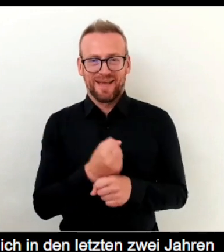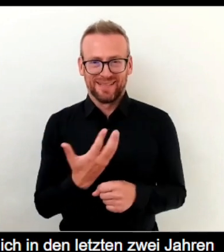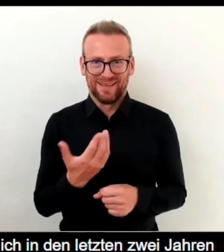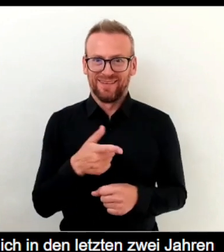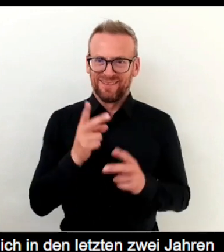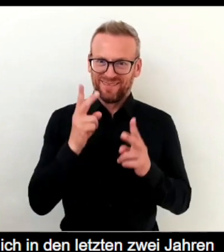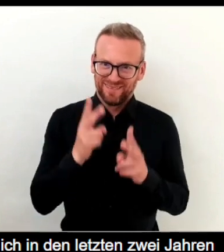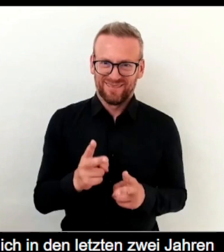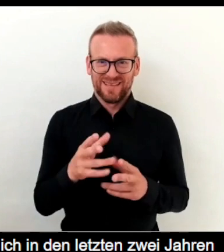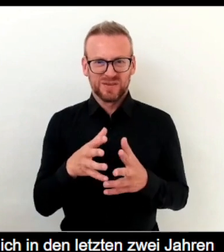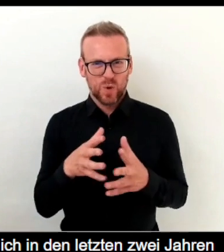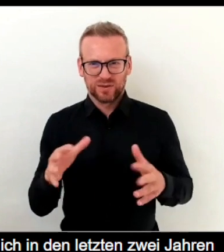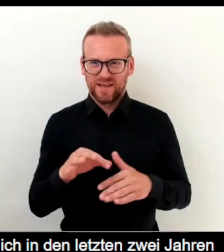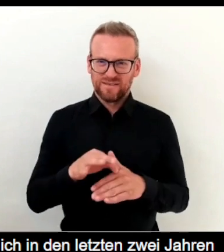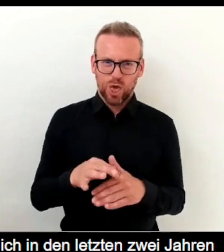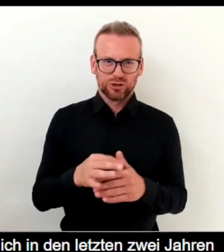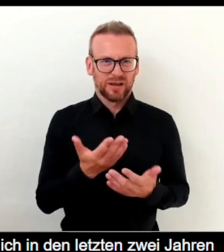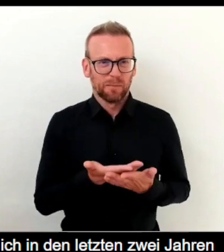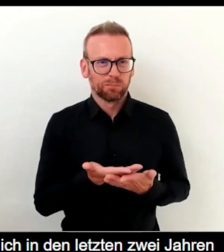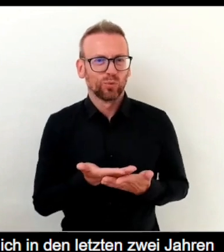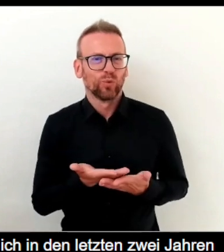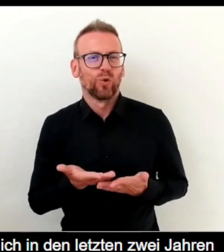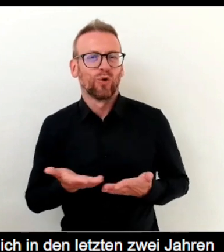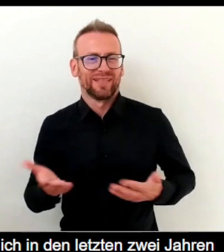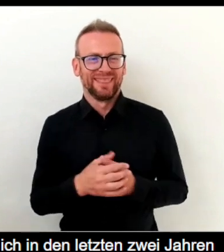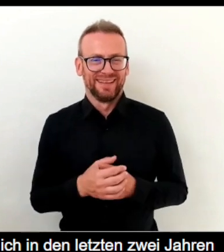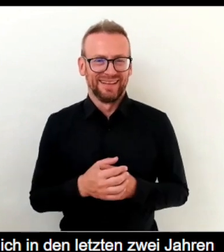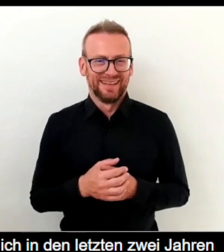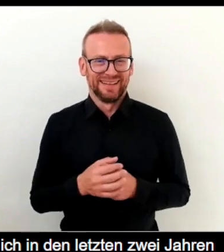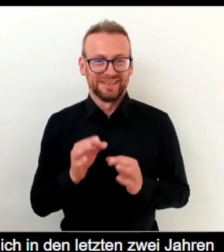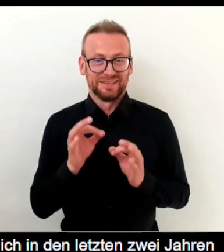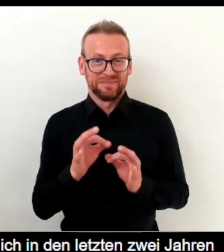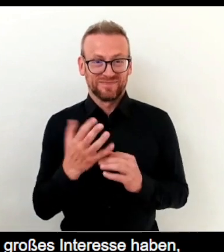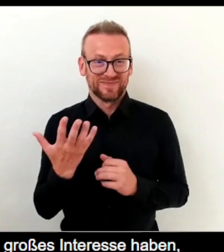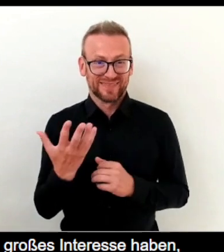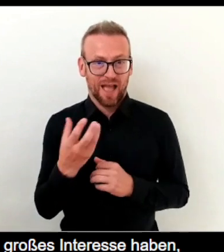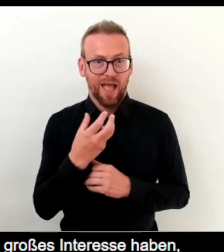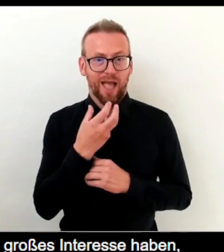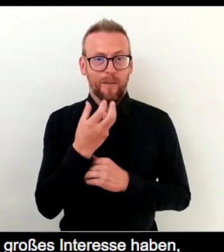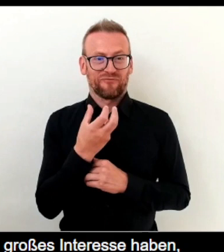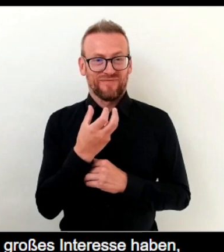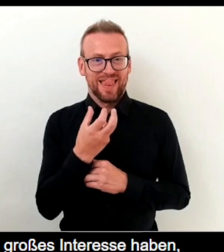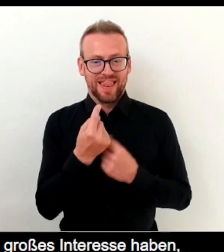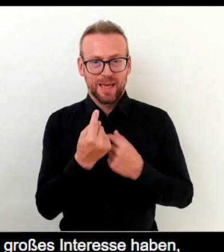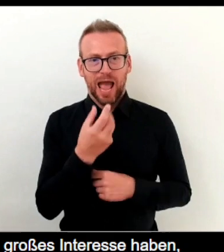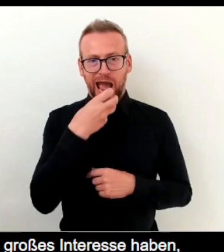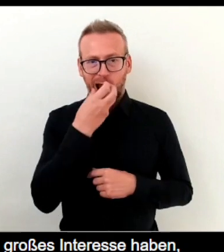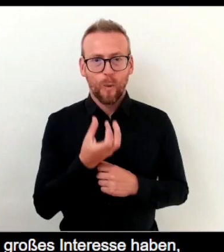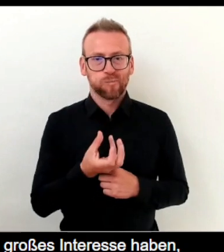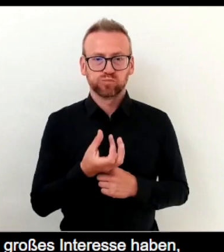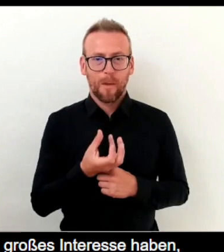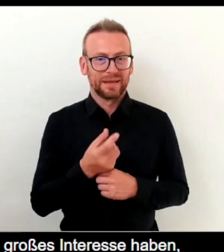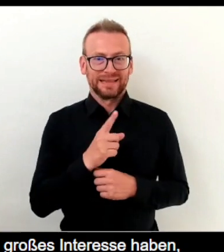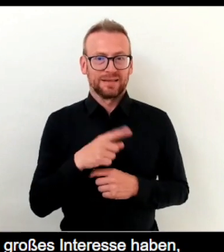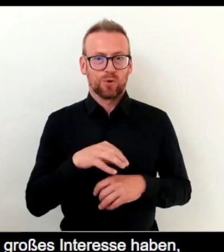Und darauf setzen wir auch ganz besonders. Das ist sozusagen unser Beitrag, auch für den Zusammenhalt Europas und natürlich auch unsere strategische